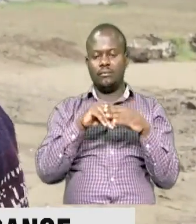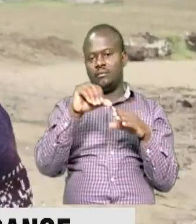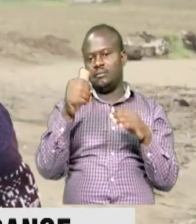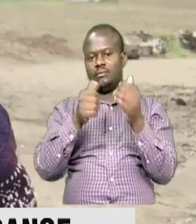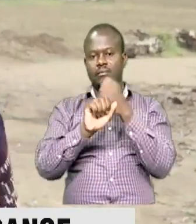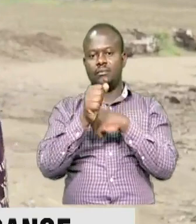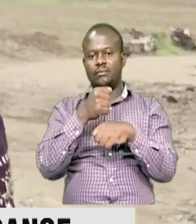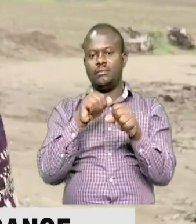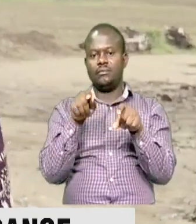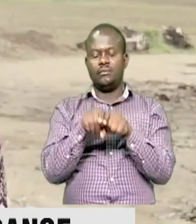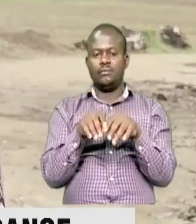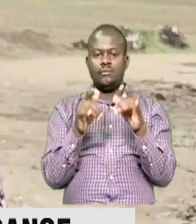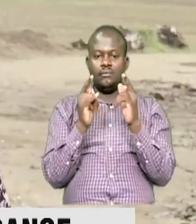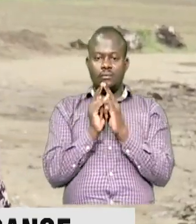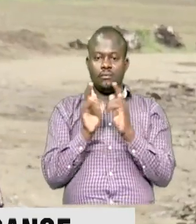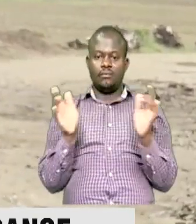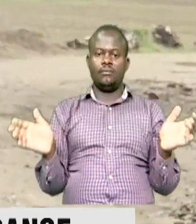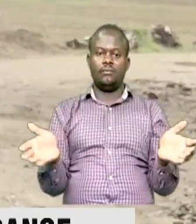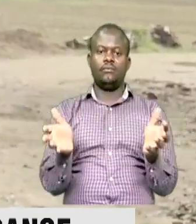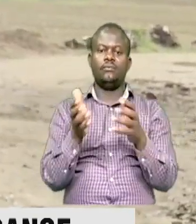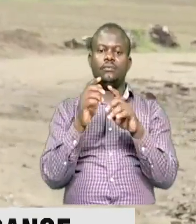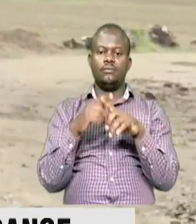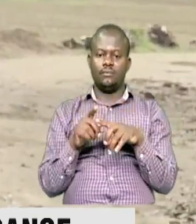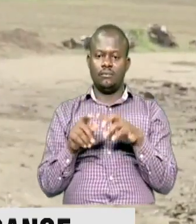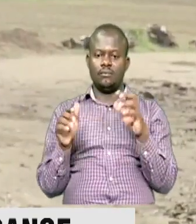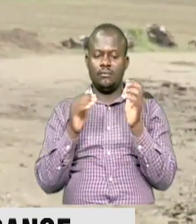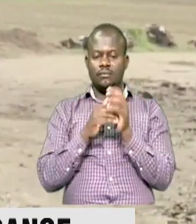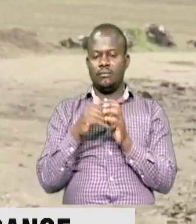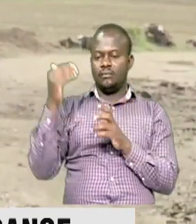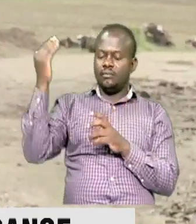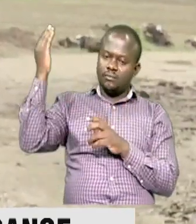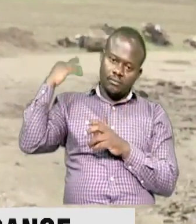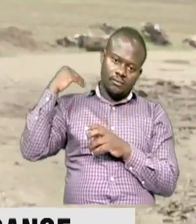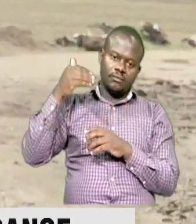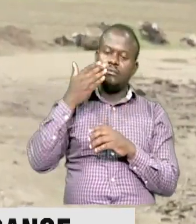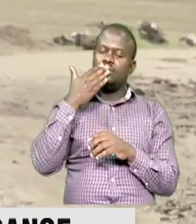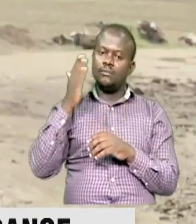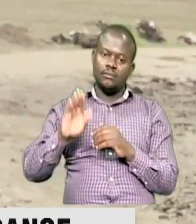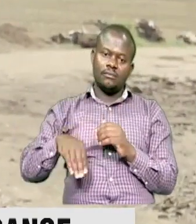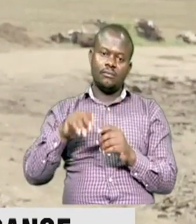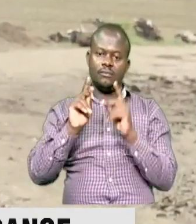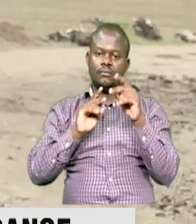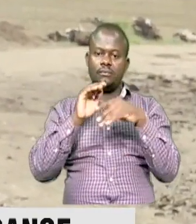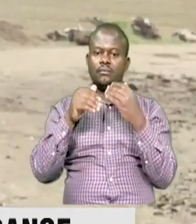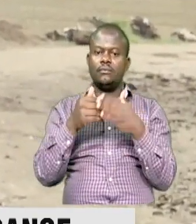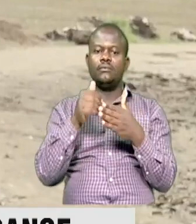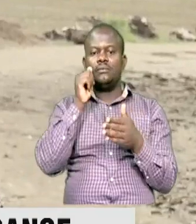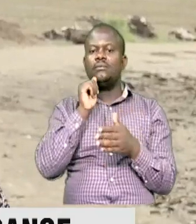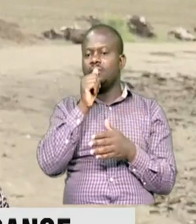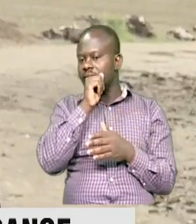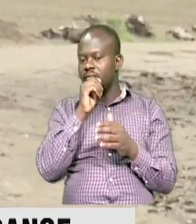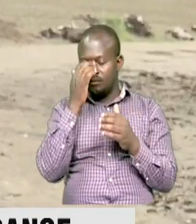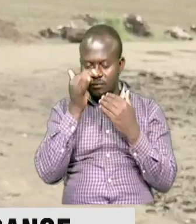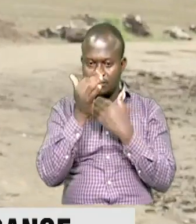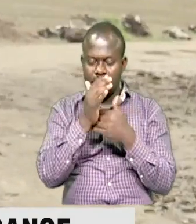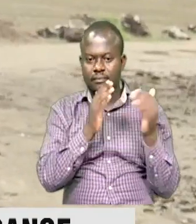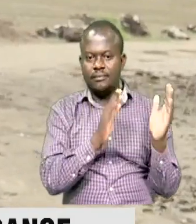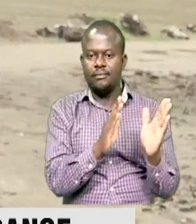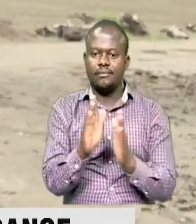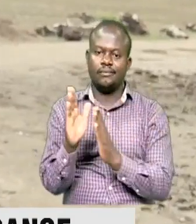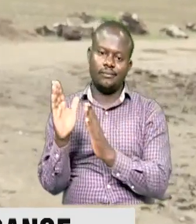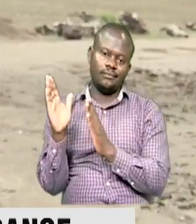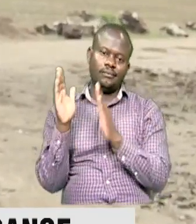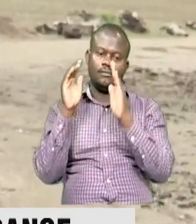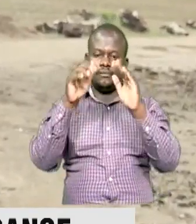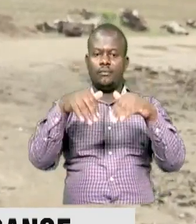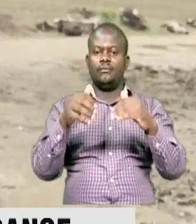bitandukanye nk'inama ubukangurambaga butandukanye cyahoze rero ngo kimeze nabi abaturage kuri uyu wa gatandatu babyutse bagitunganya